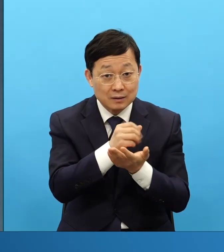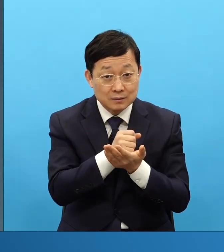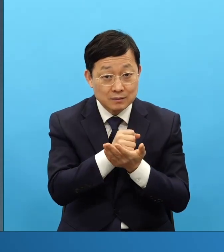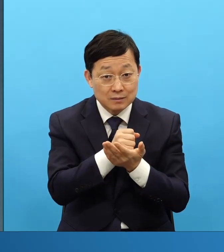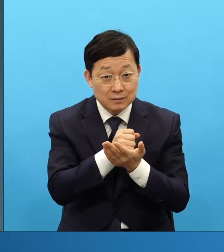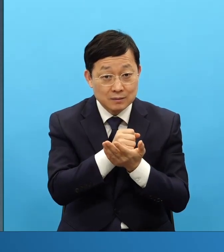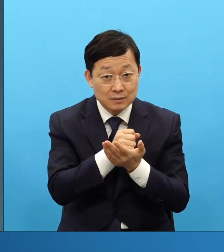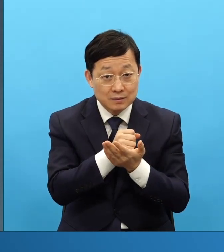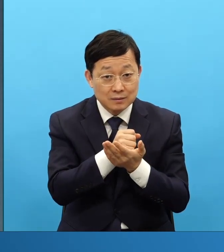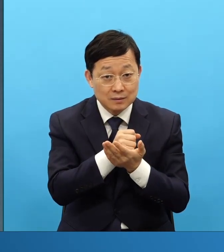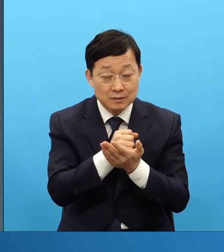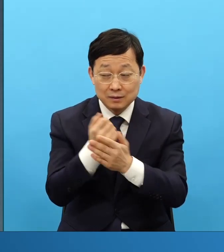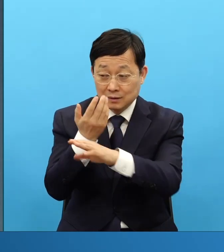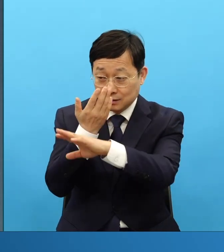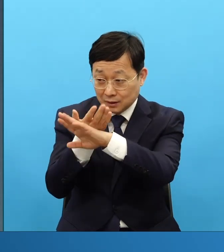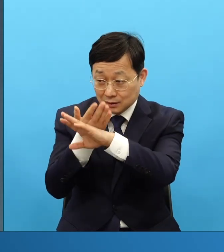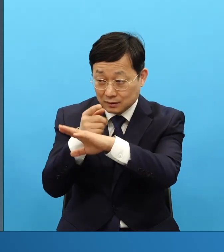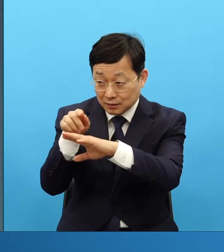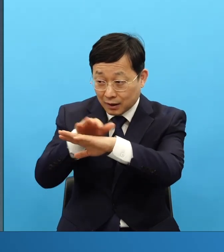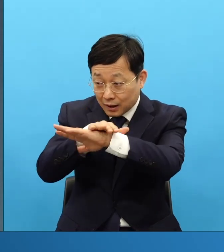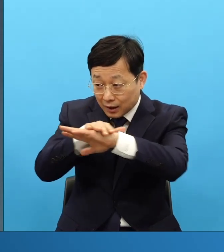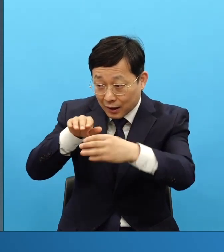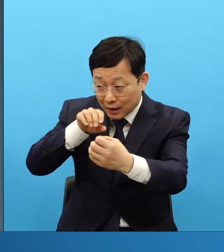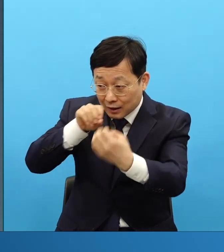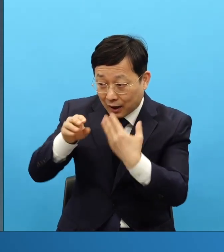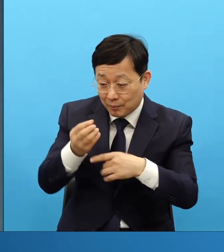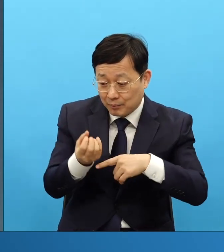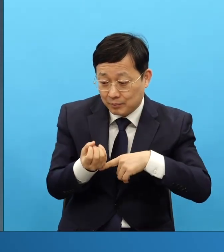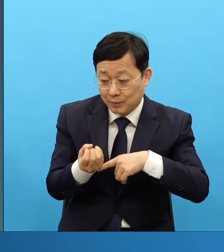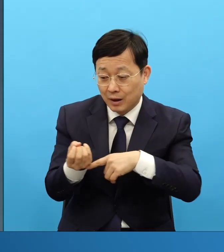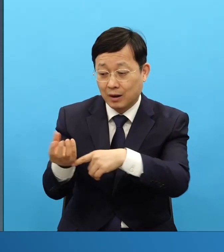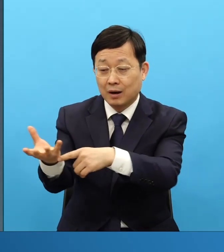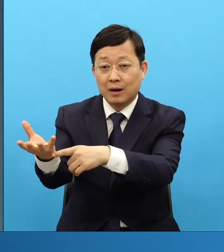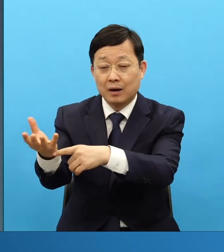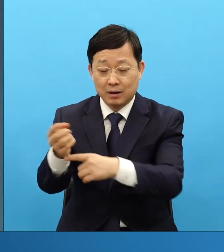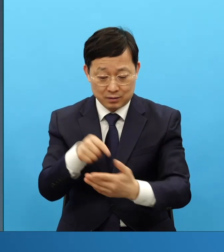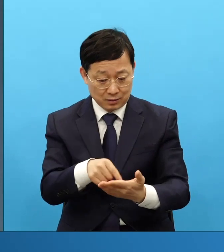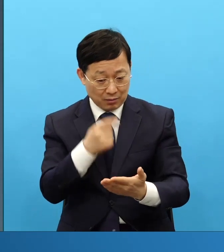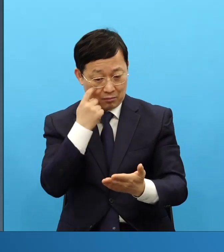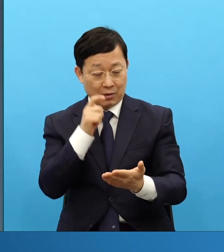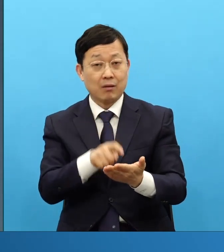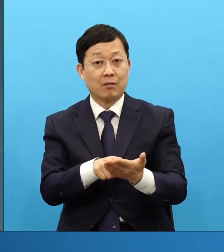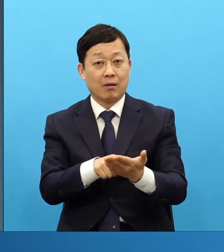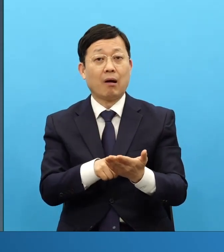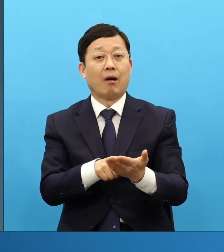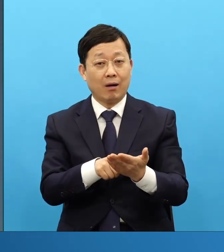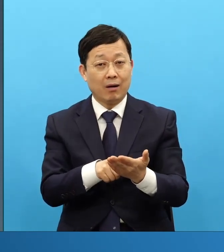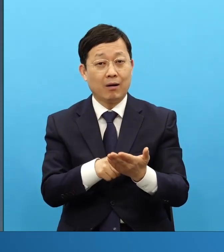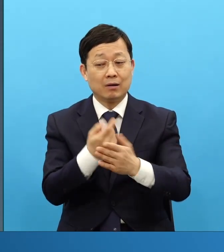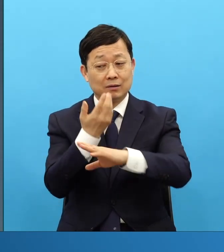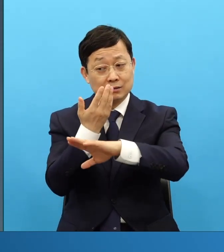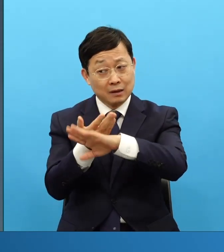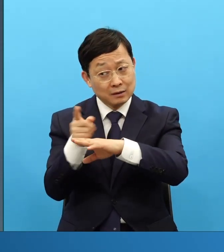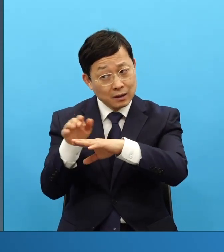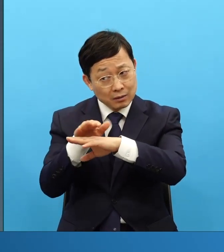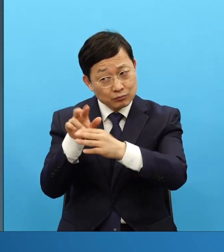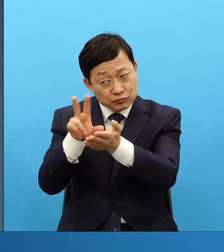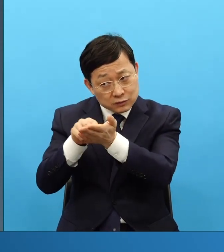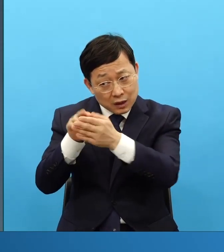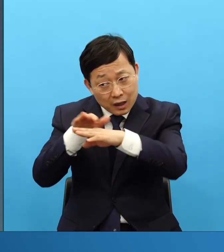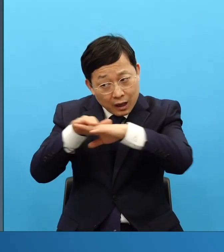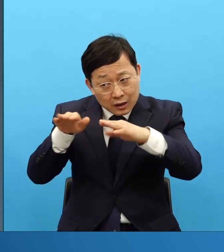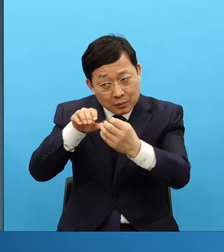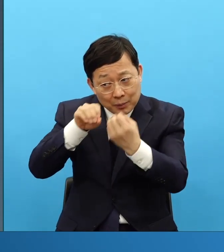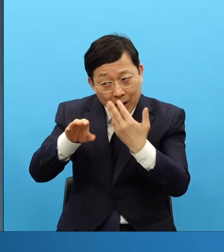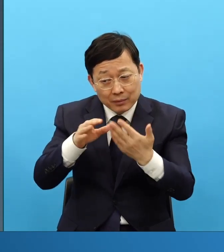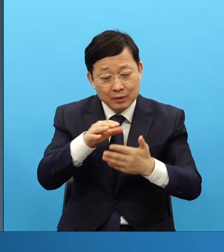다른 사람에게 해답으로 전달해야 될 부분들이 보이기 Now 시작해요. this answer comes as your answer, and now you realize it is the solution that you must give